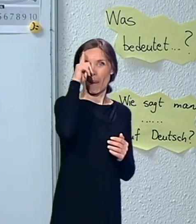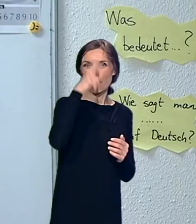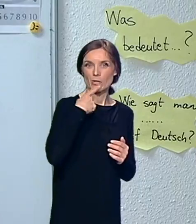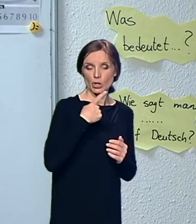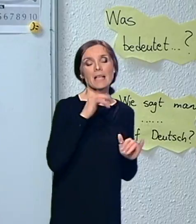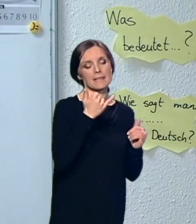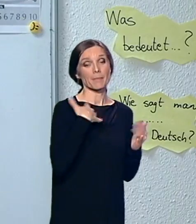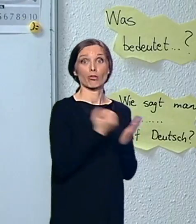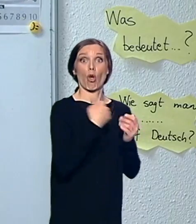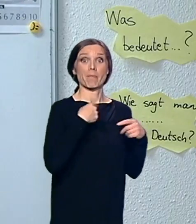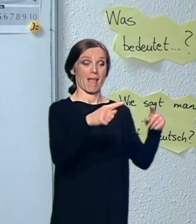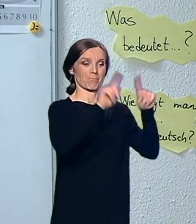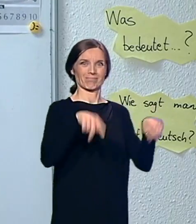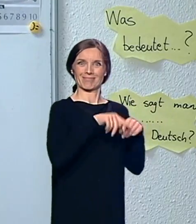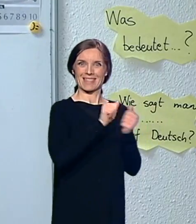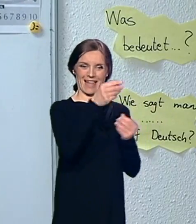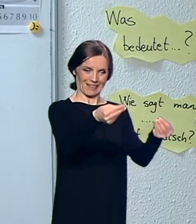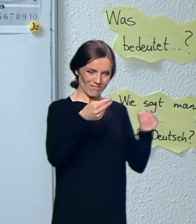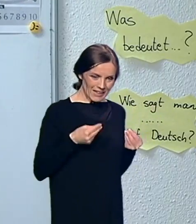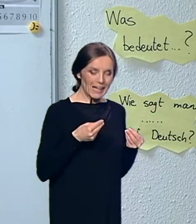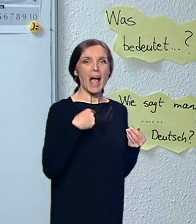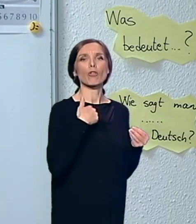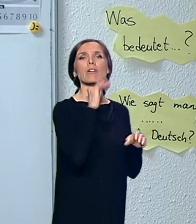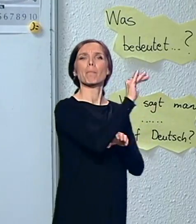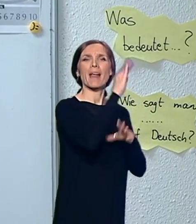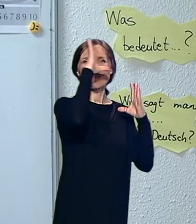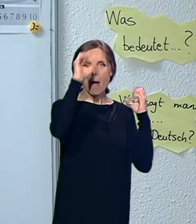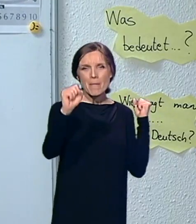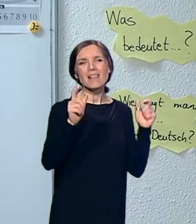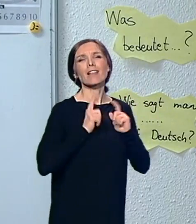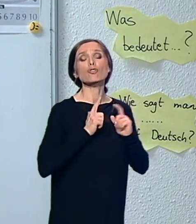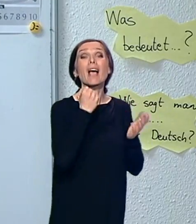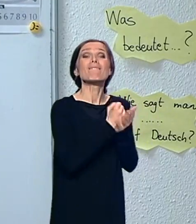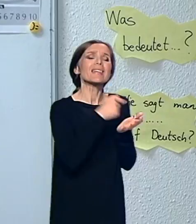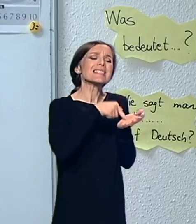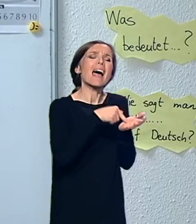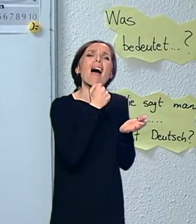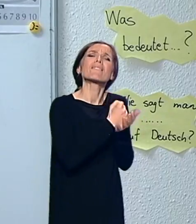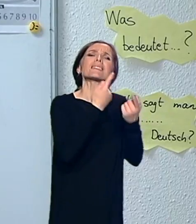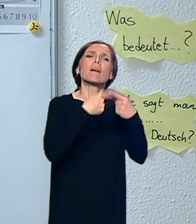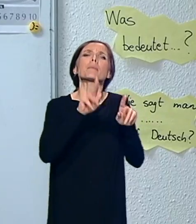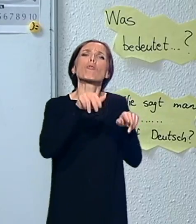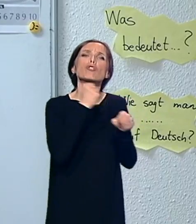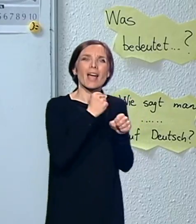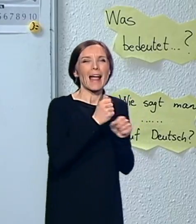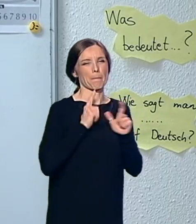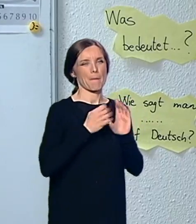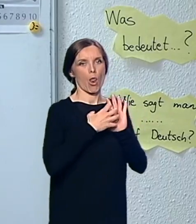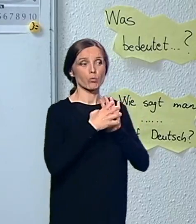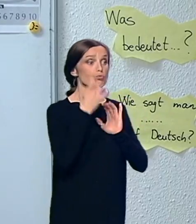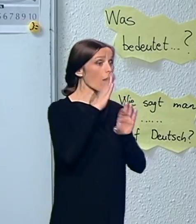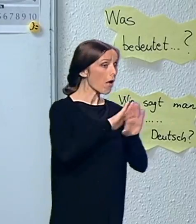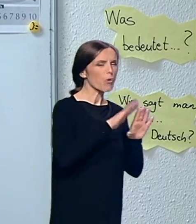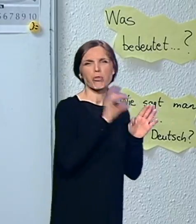se sad malo duže za tu radnu vizu i kad se sve to završi, relativno brzo se odlazi. Da li se